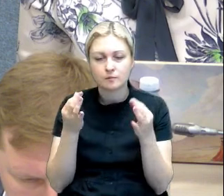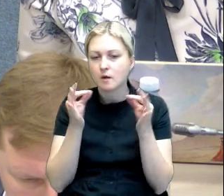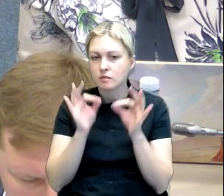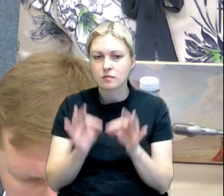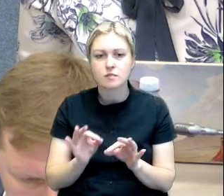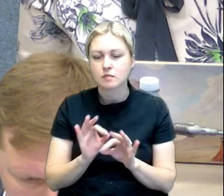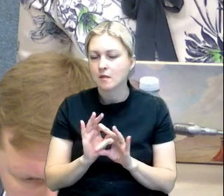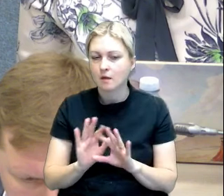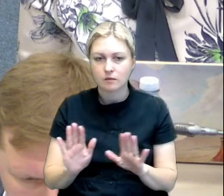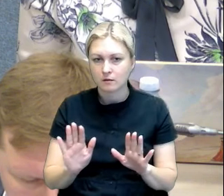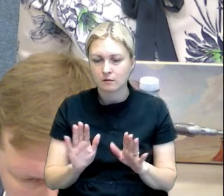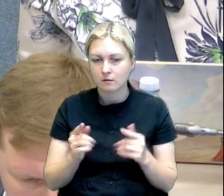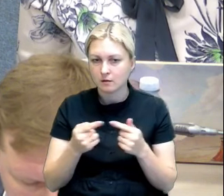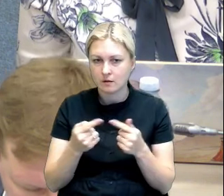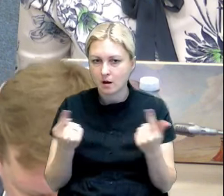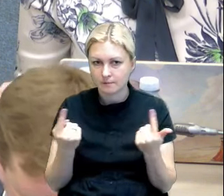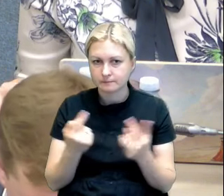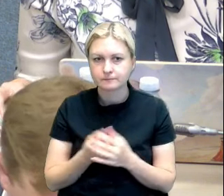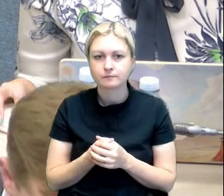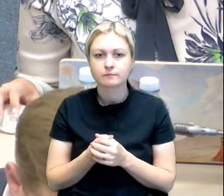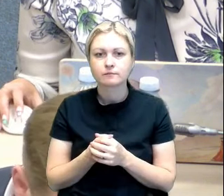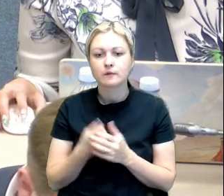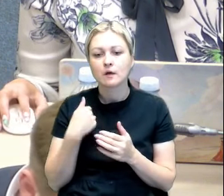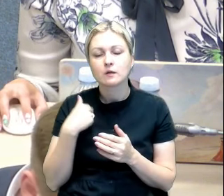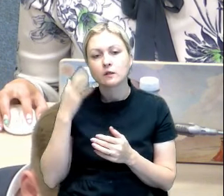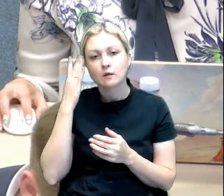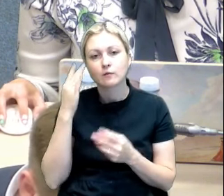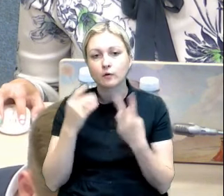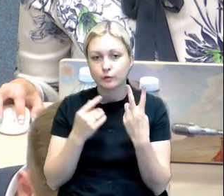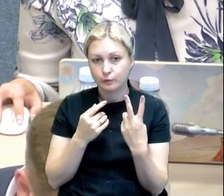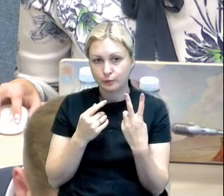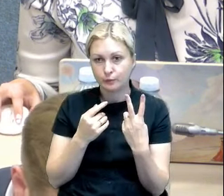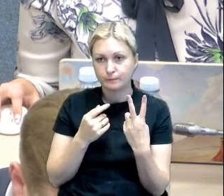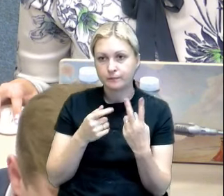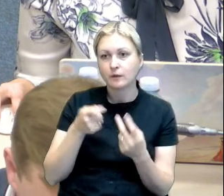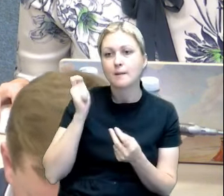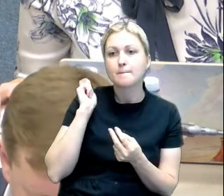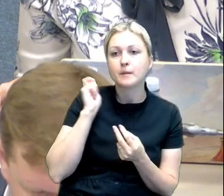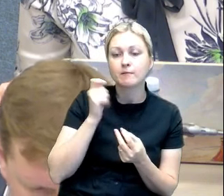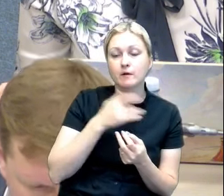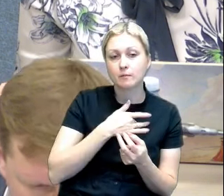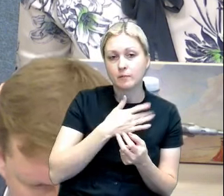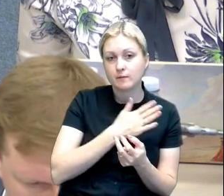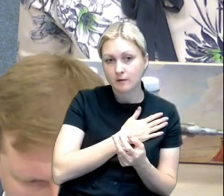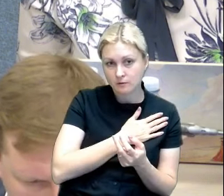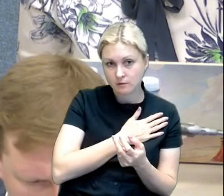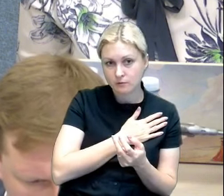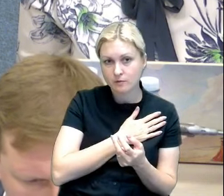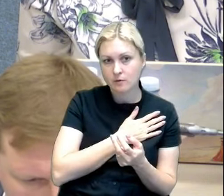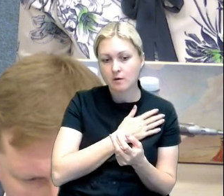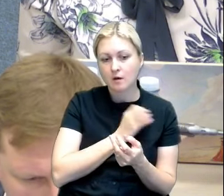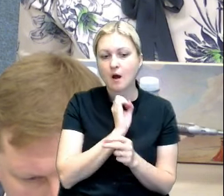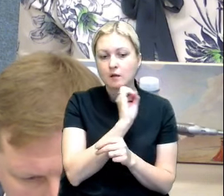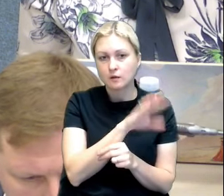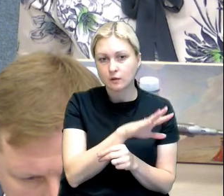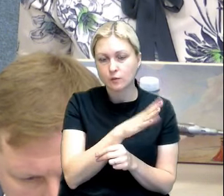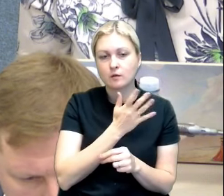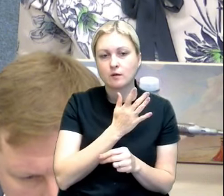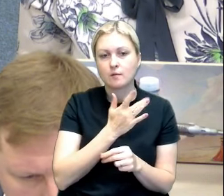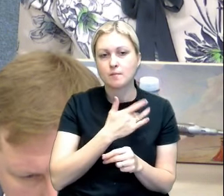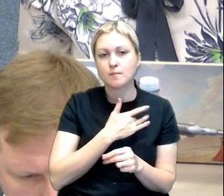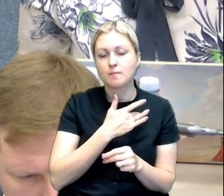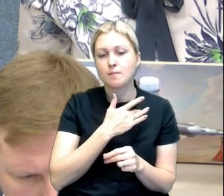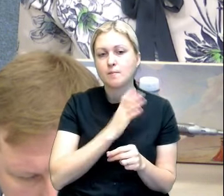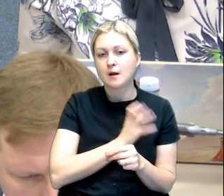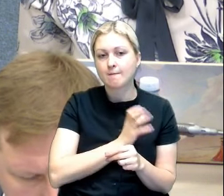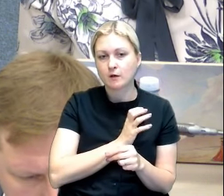galvočiau kad turėtų būti du variantai arba šita pirtis privatizuojama ir atiduodama privačiam verslui arba jeigu jungti